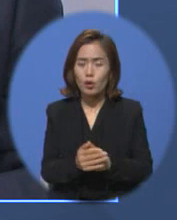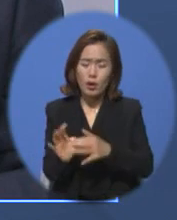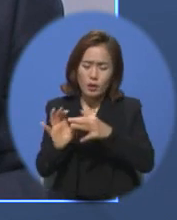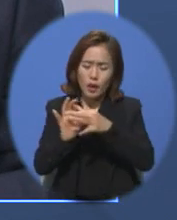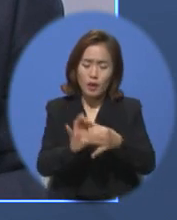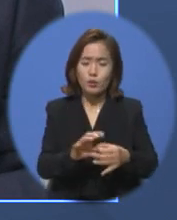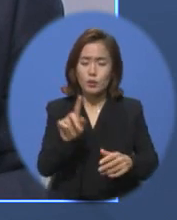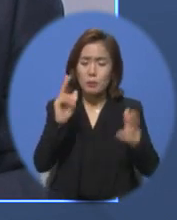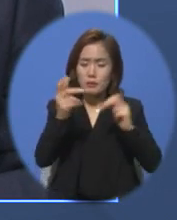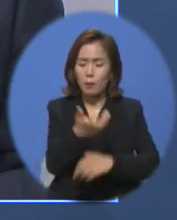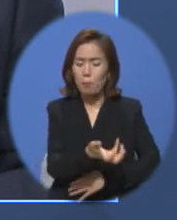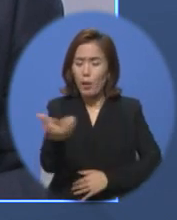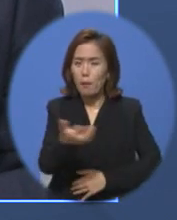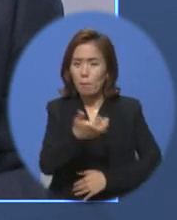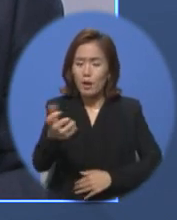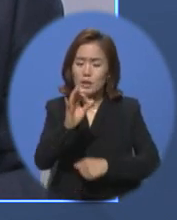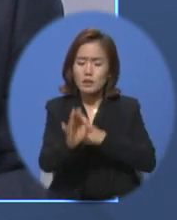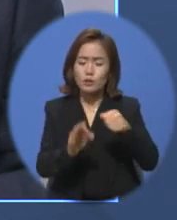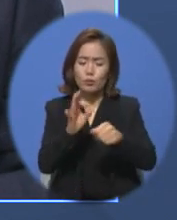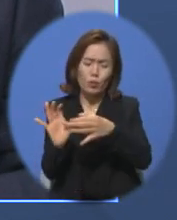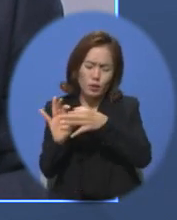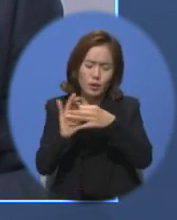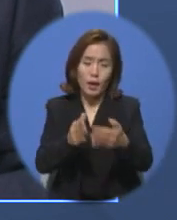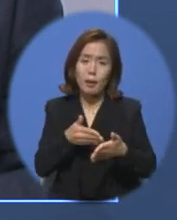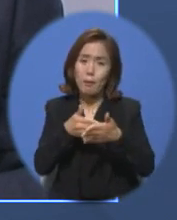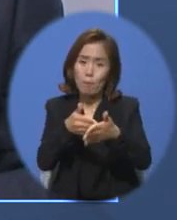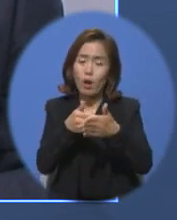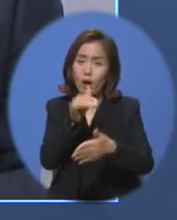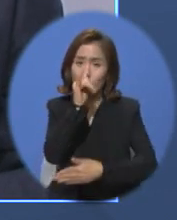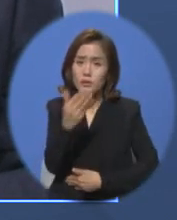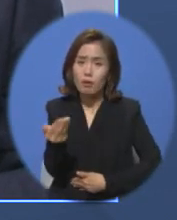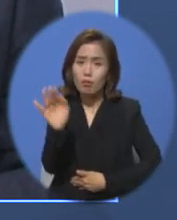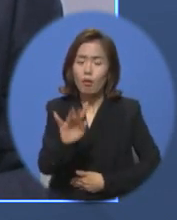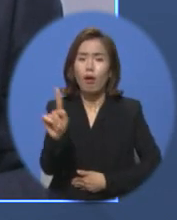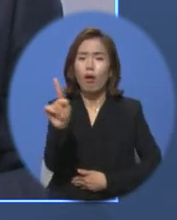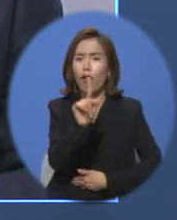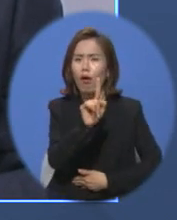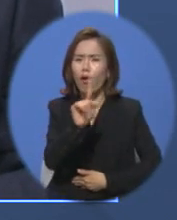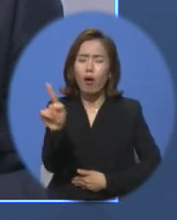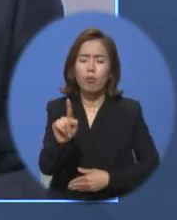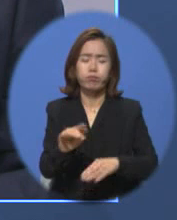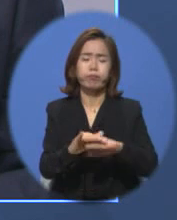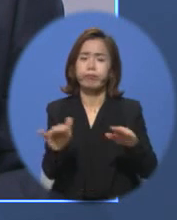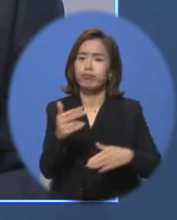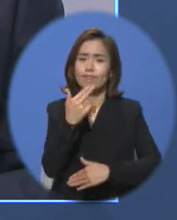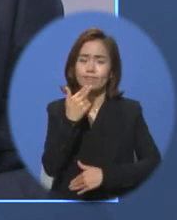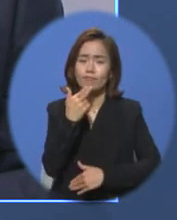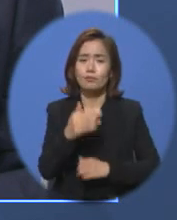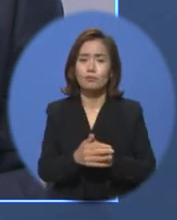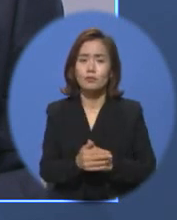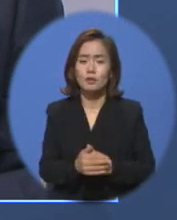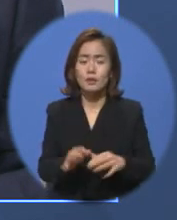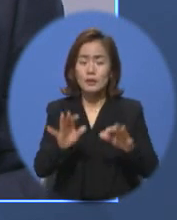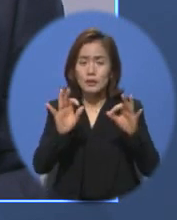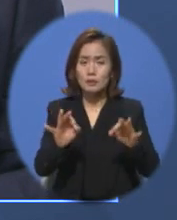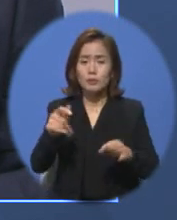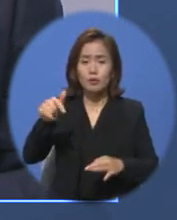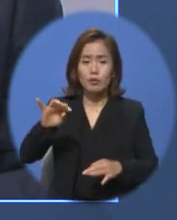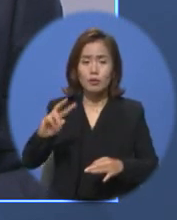이전국회의원들의임기동안10년넘게 공장 이전을요구해왔지만아무런조치도취해지지않았다고말했다.그들은